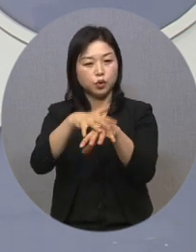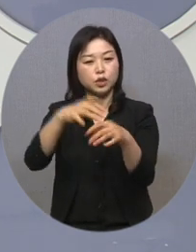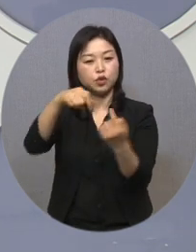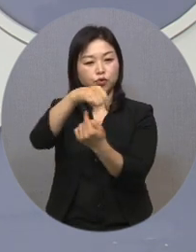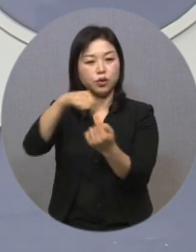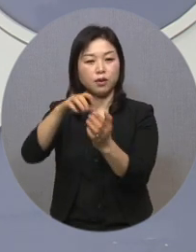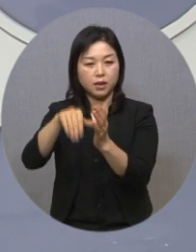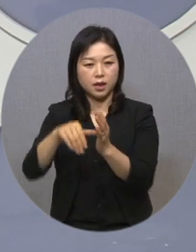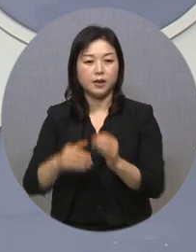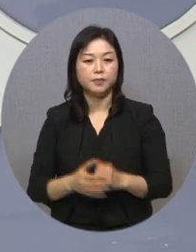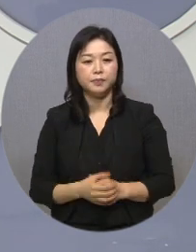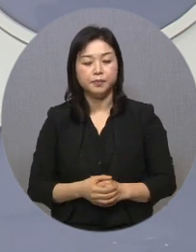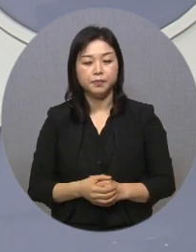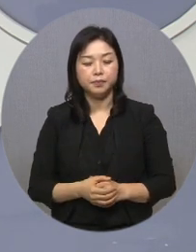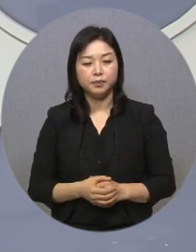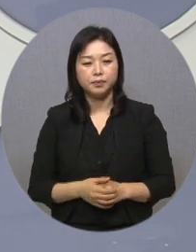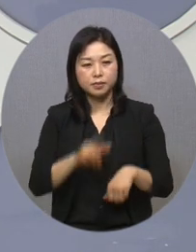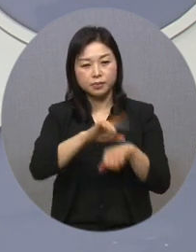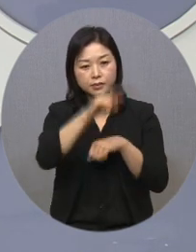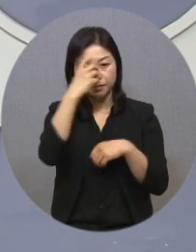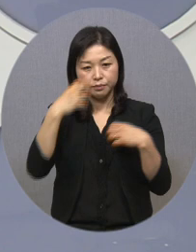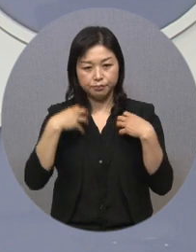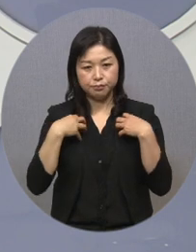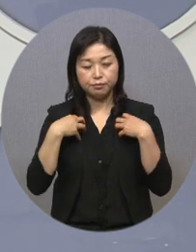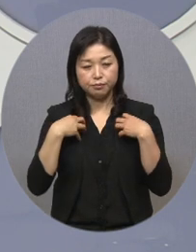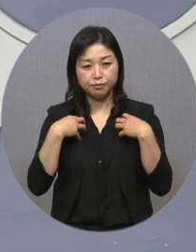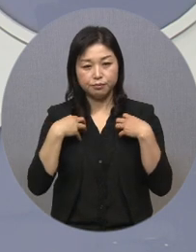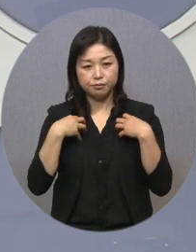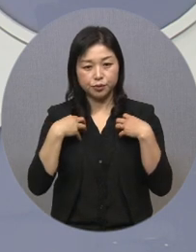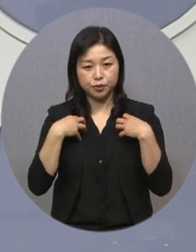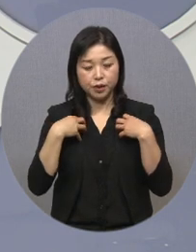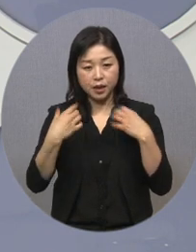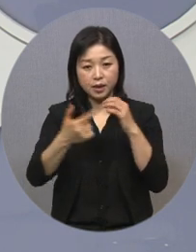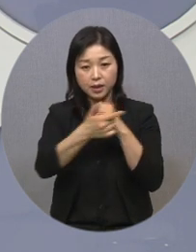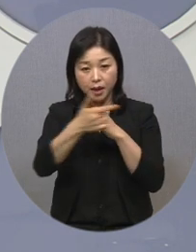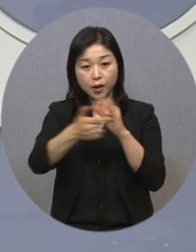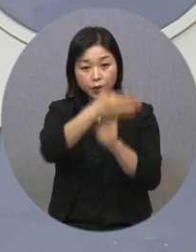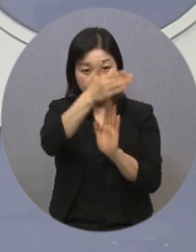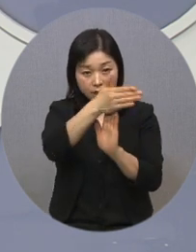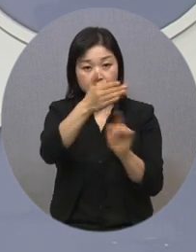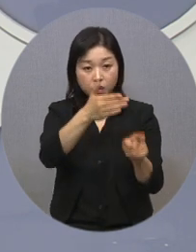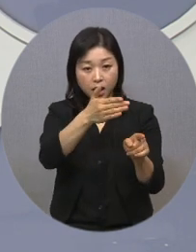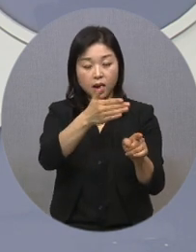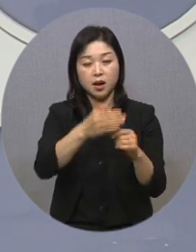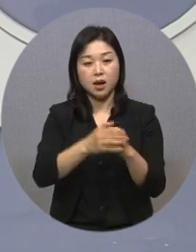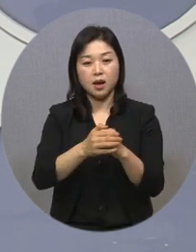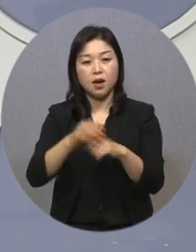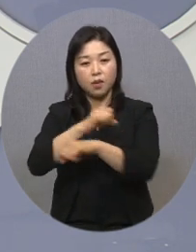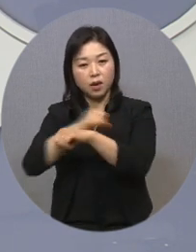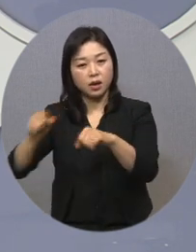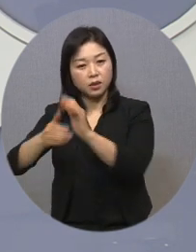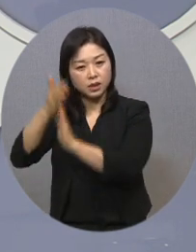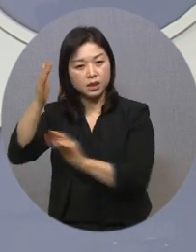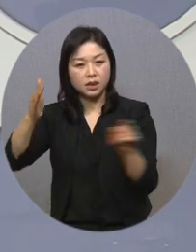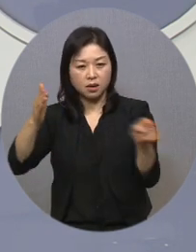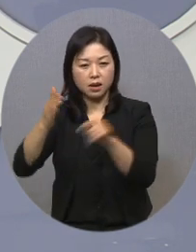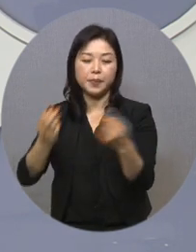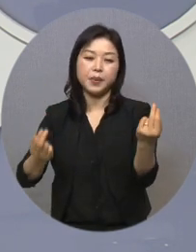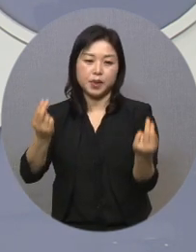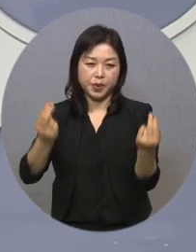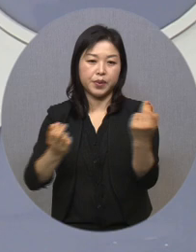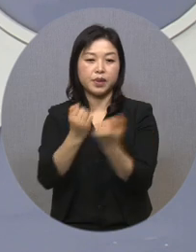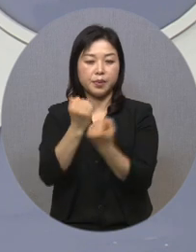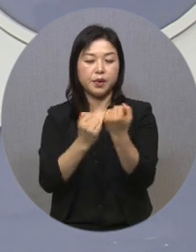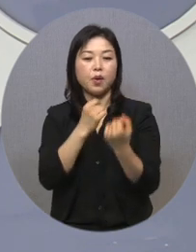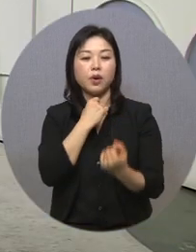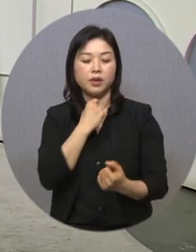이 기초자치단체의 광역 대도시 이와 그다음에 광역시와의 상황들을 잠깐 좀 비교해서